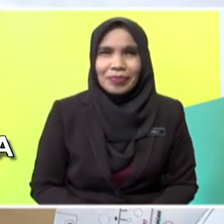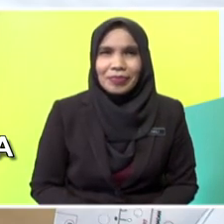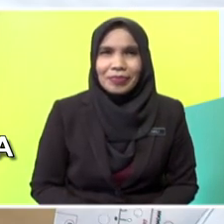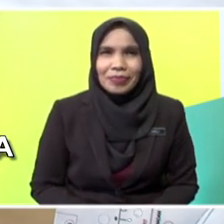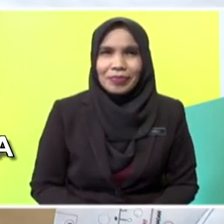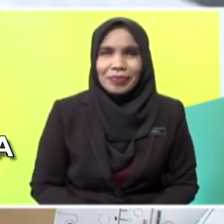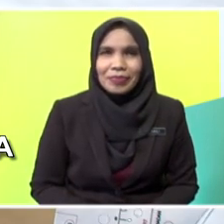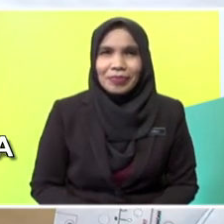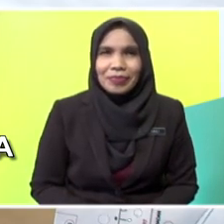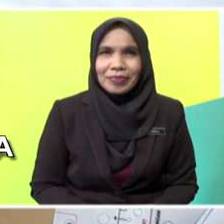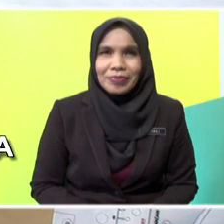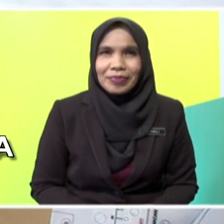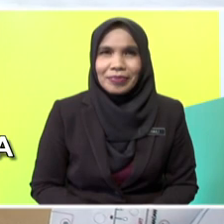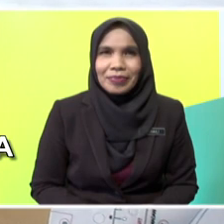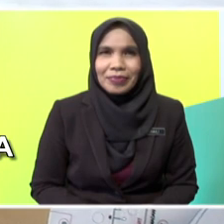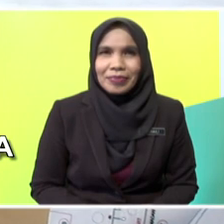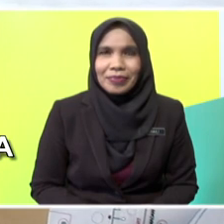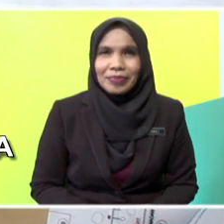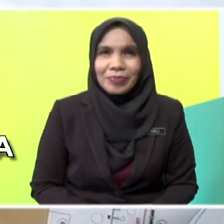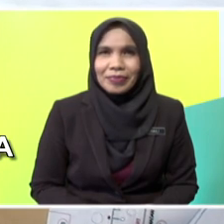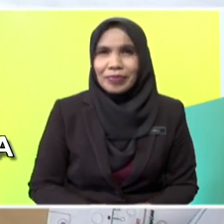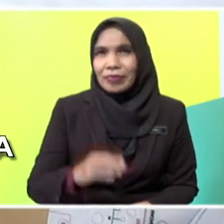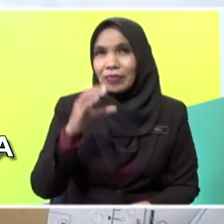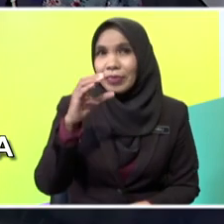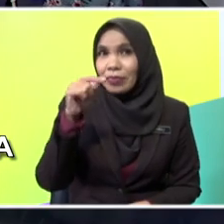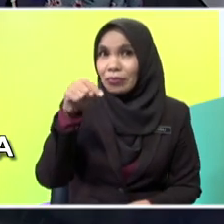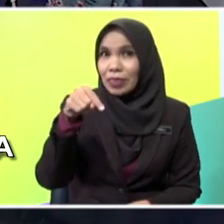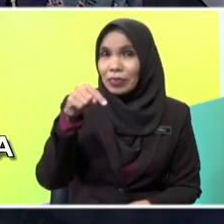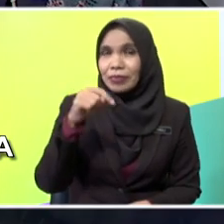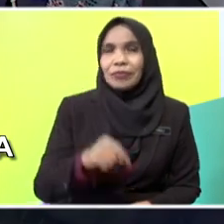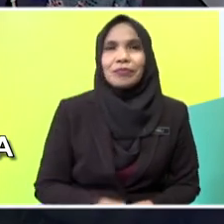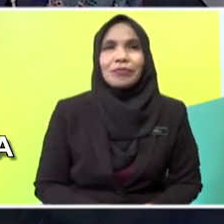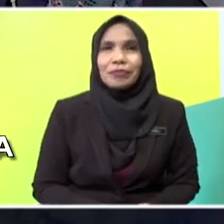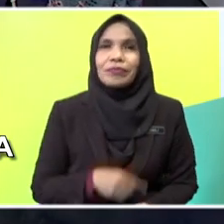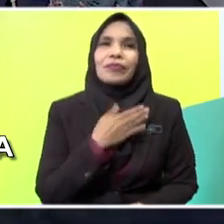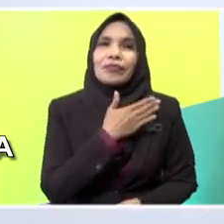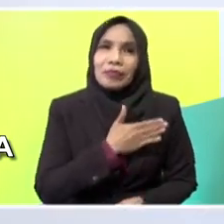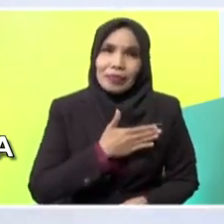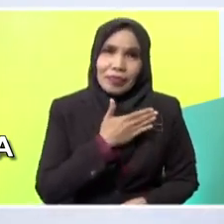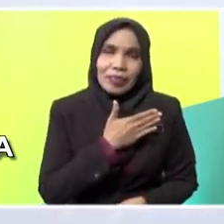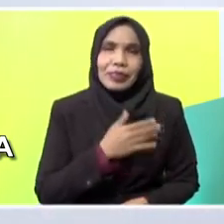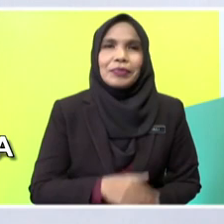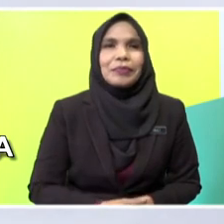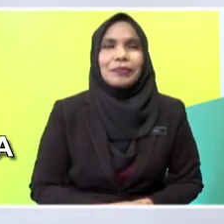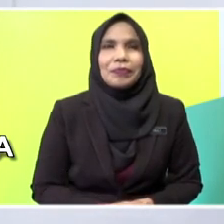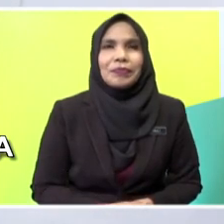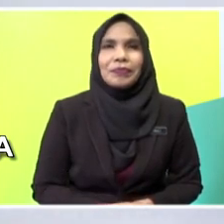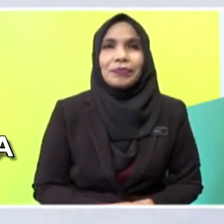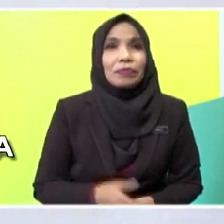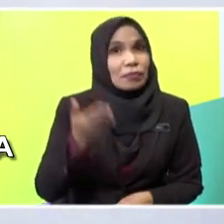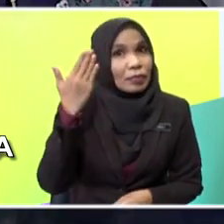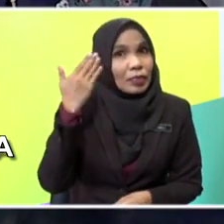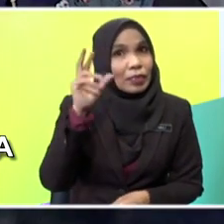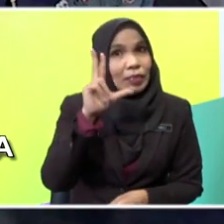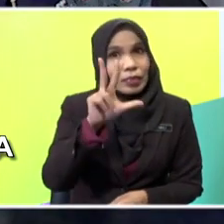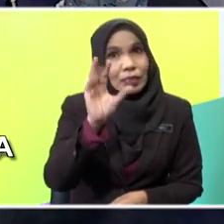ke C di dada. C. C di sini. Okey, nampak cikgu? Dada kita tadi 36 kan? Betul.